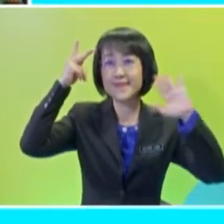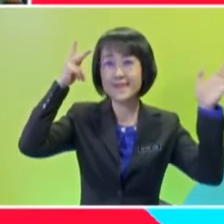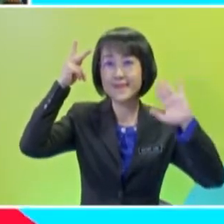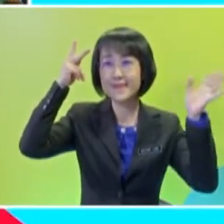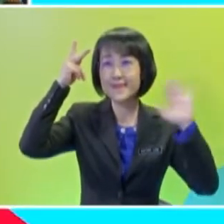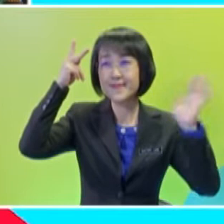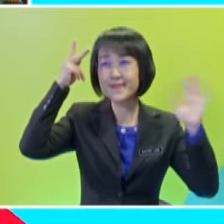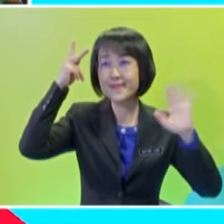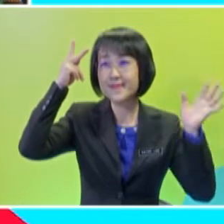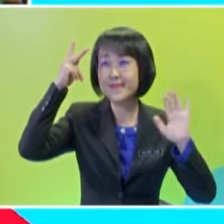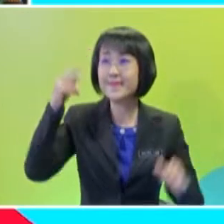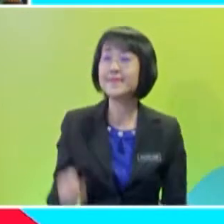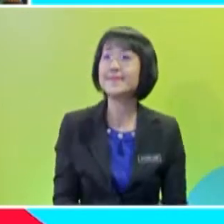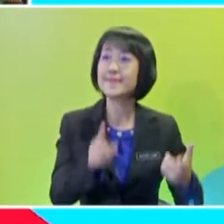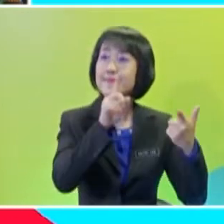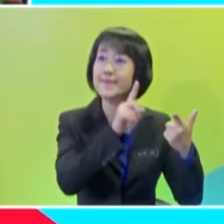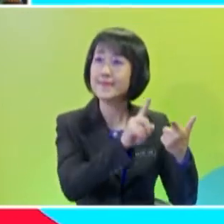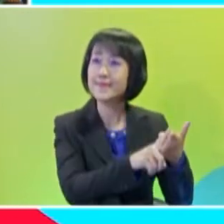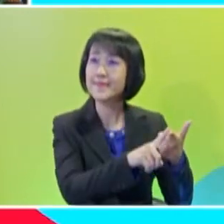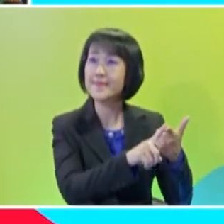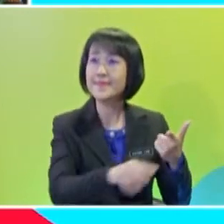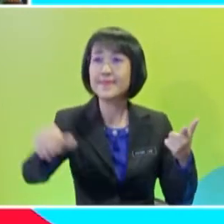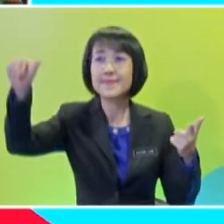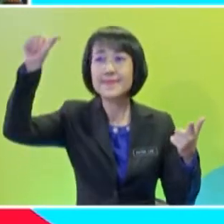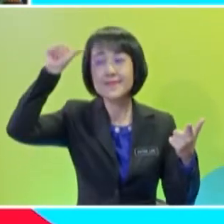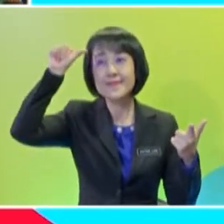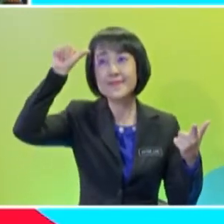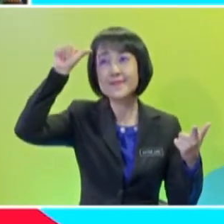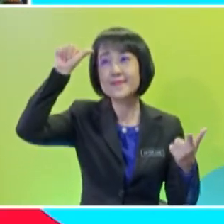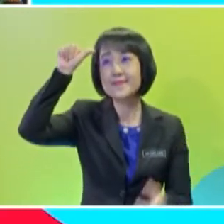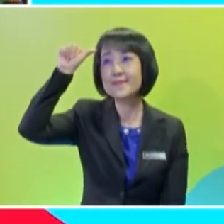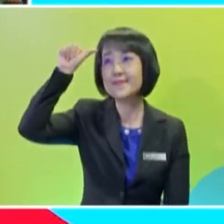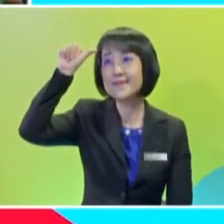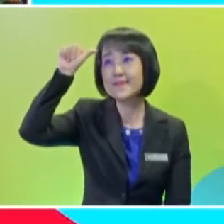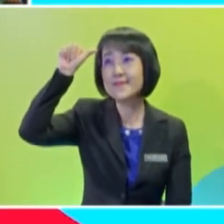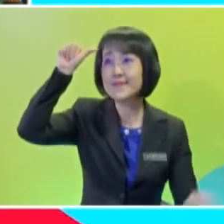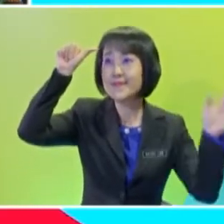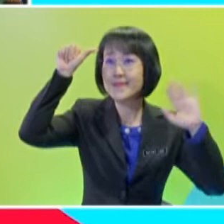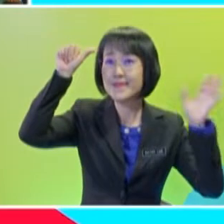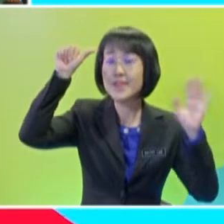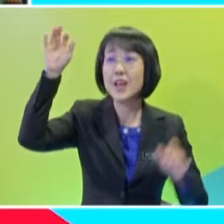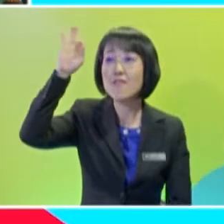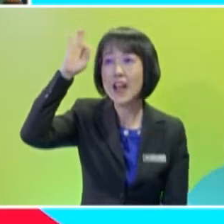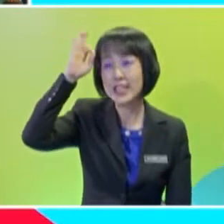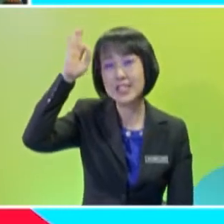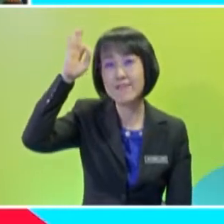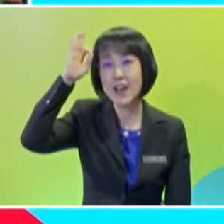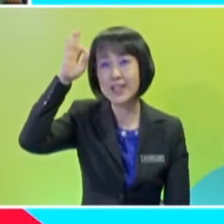oke yang kedua Ahmad Fariz hai hai Ski Faris